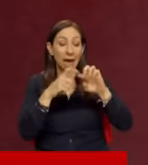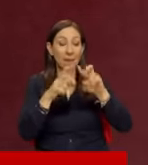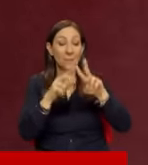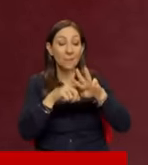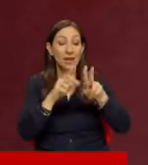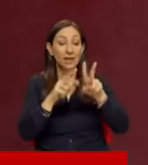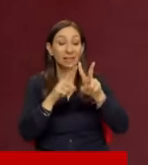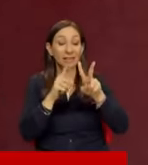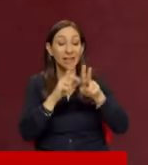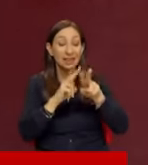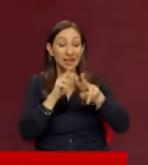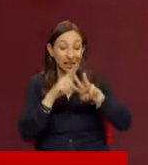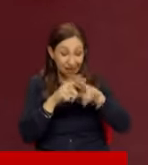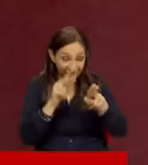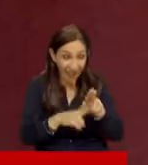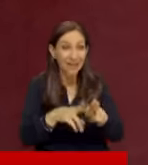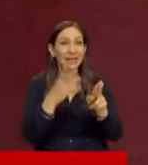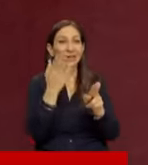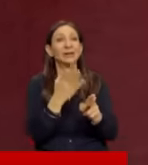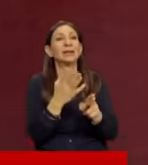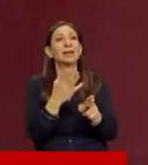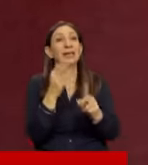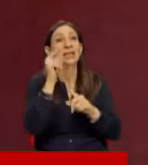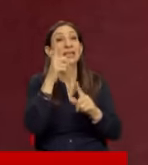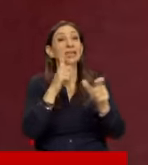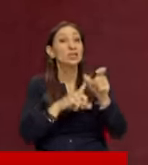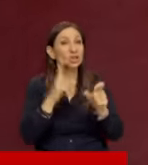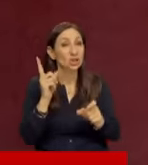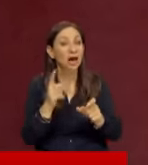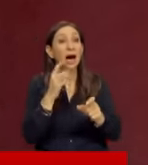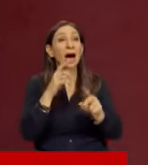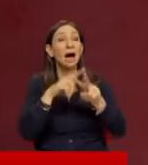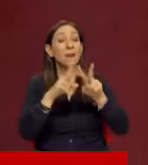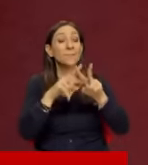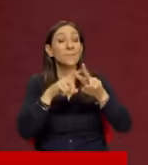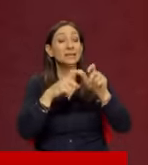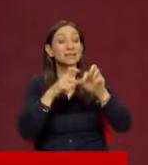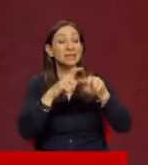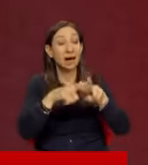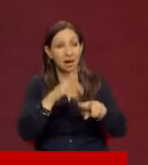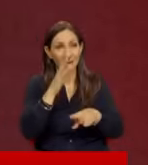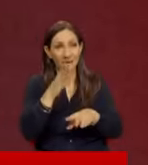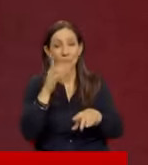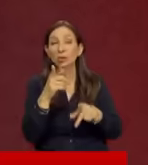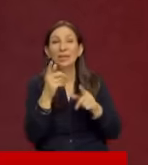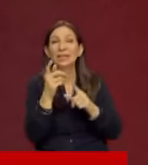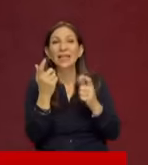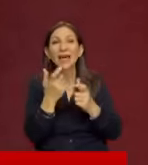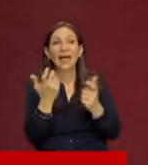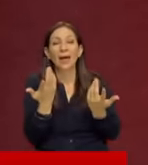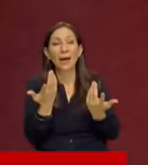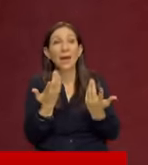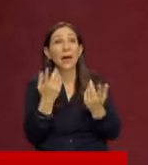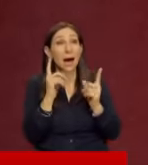gideceğiz. Ermenek'te nasıl bir tablo ortaya çıktı? İliç'e gideceğiz, Amasra'ya gideceğiz. Bu illerde durum ne? Hepsine